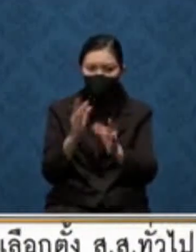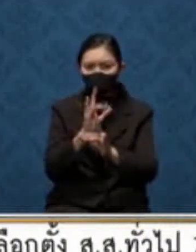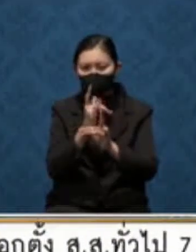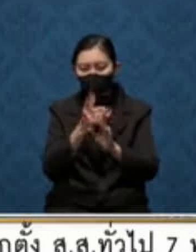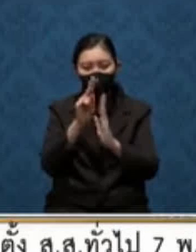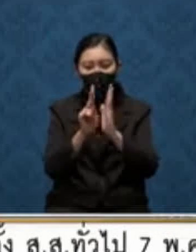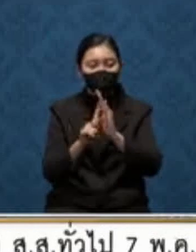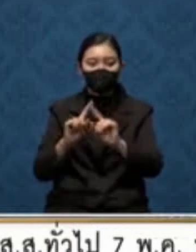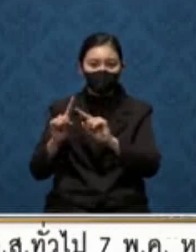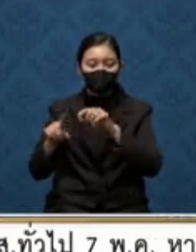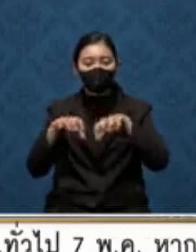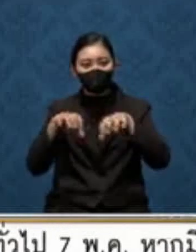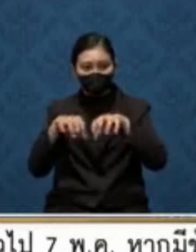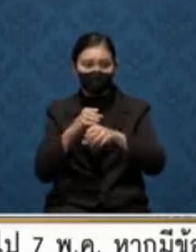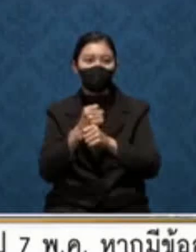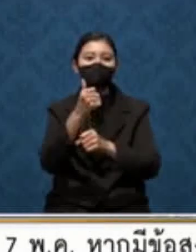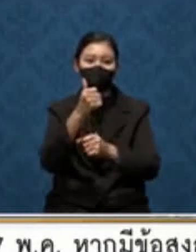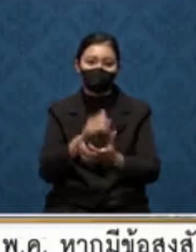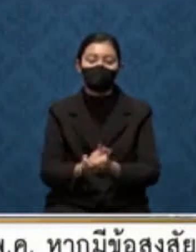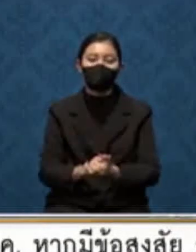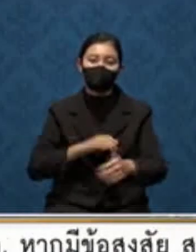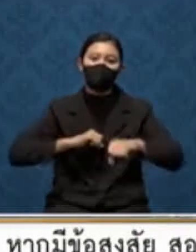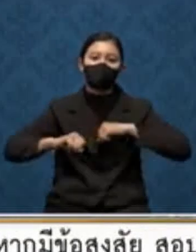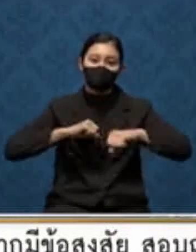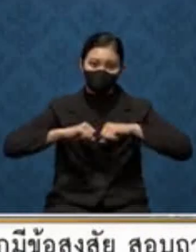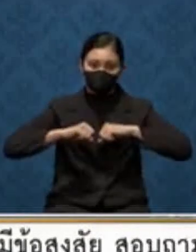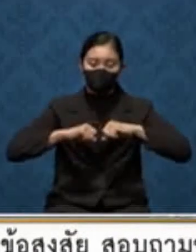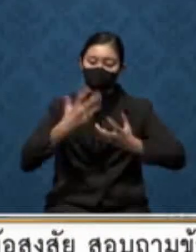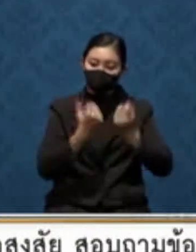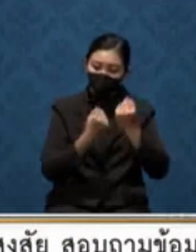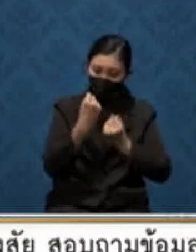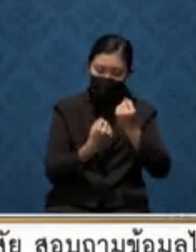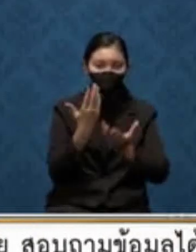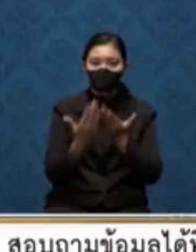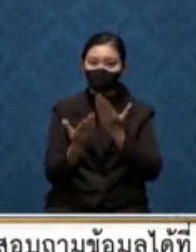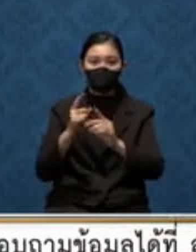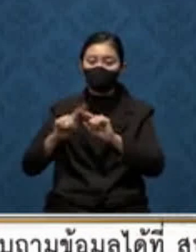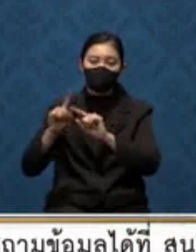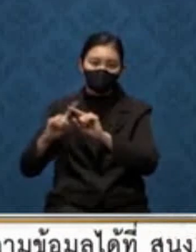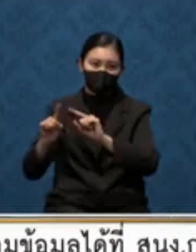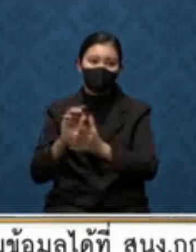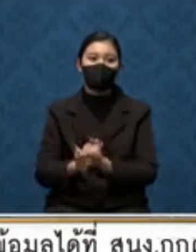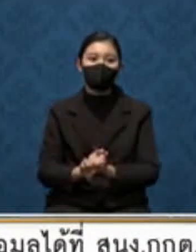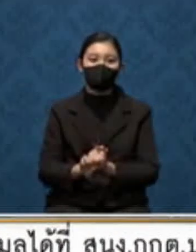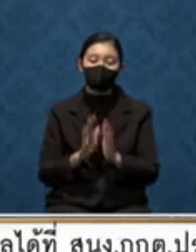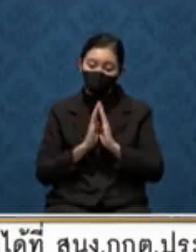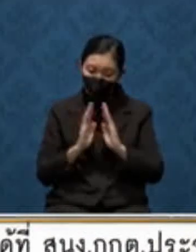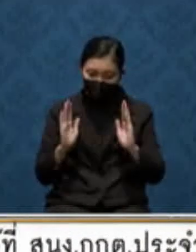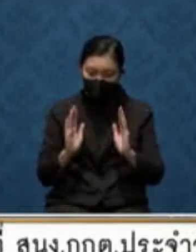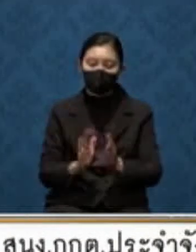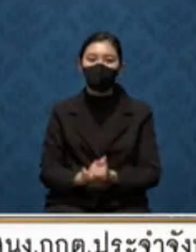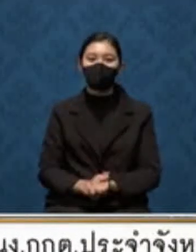นการทจะดูแลทั้ง จุดแข็ง สภัภาพ และคามท Murี่มาจาก อศระกรรสุราทั้งประเทศ ไมวจะมาจะเปของใครครัขบคุกประทานคร